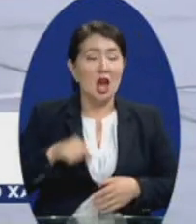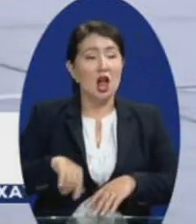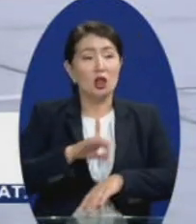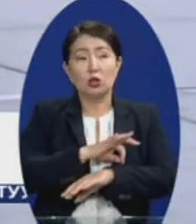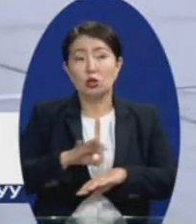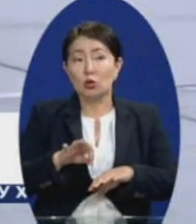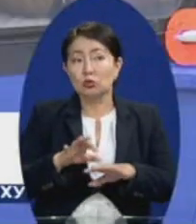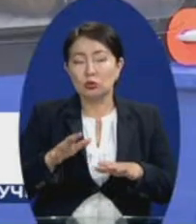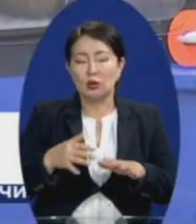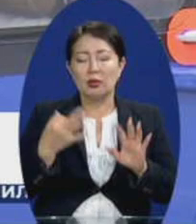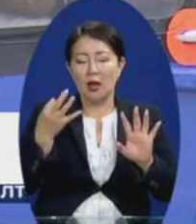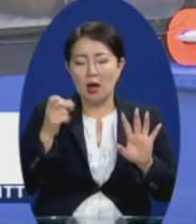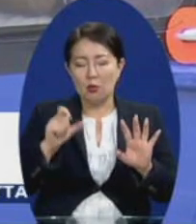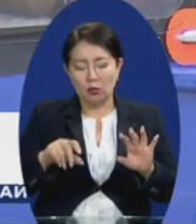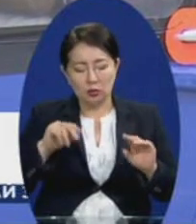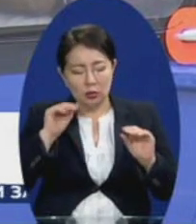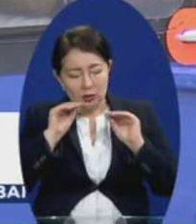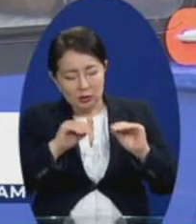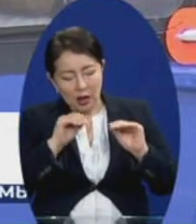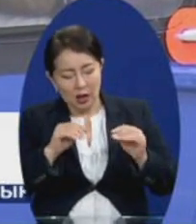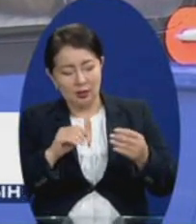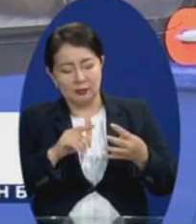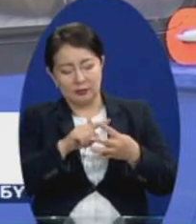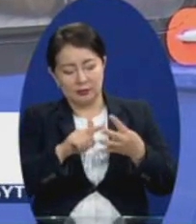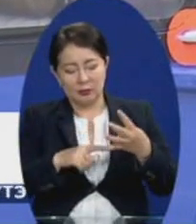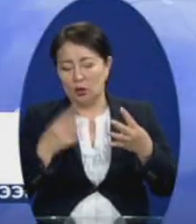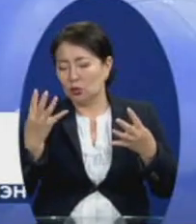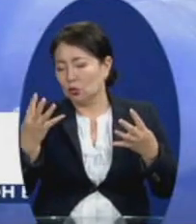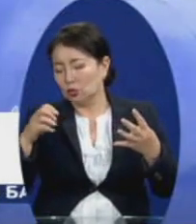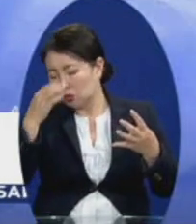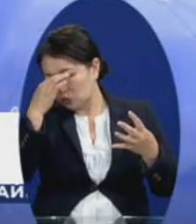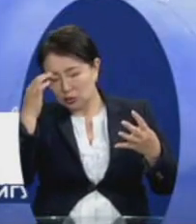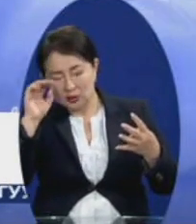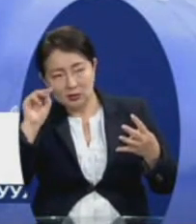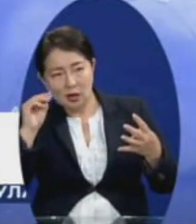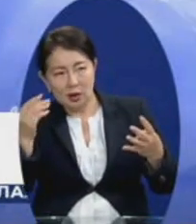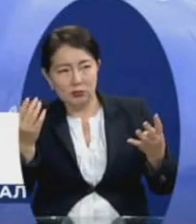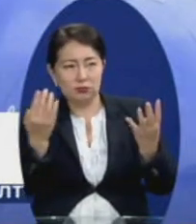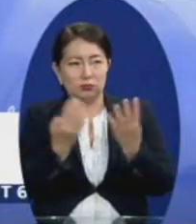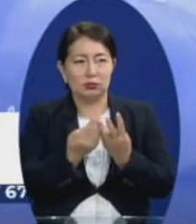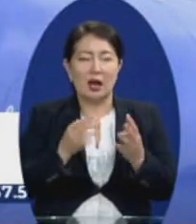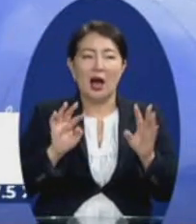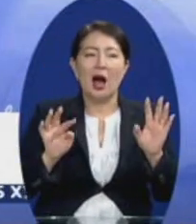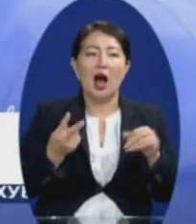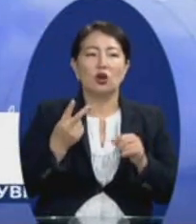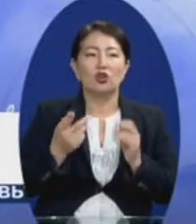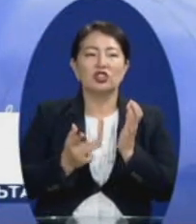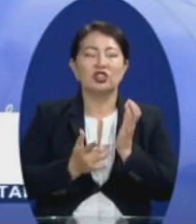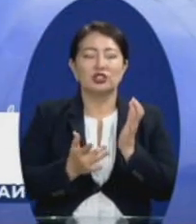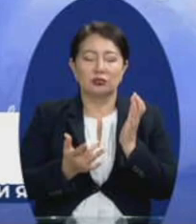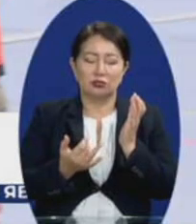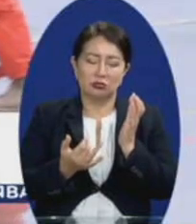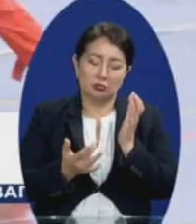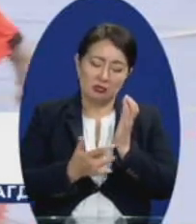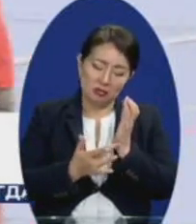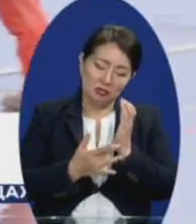8 анхлан суралцагч нисгэгч, 4 туршлагатай нисгэгчийг шилжүүлэн сургах 12 инженер техникийн мэрэгчлэлтэн болон